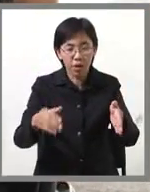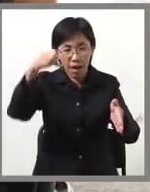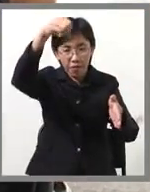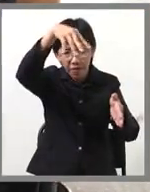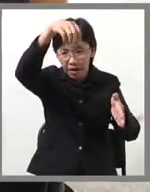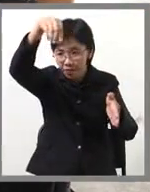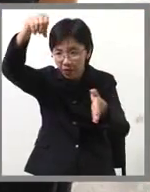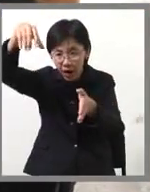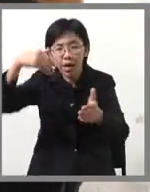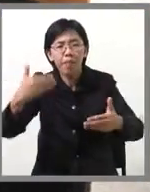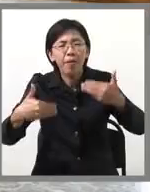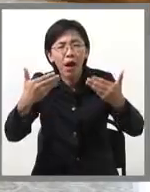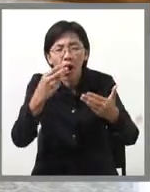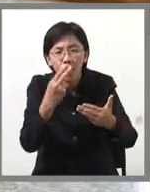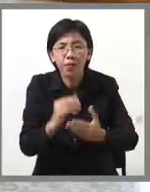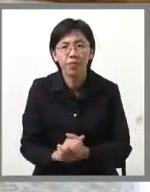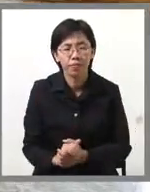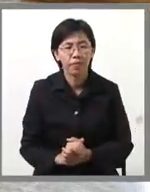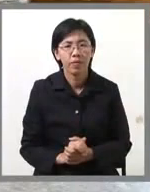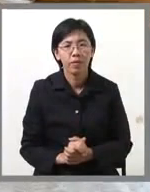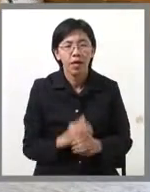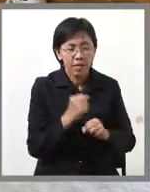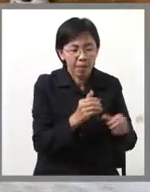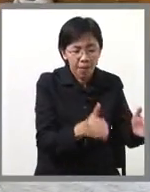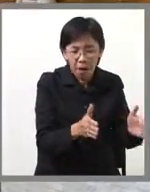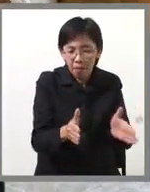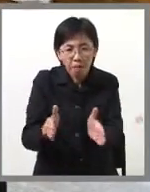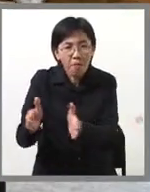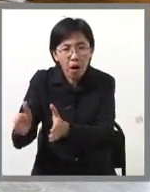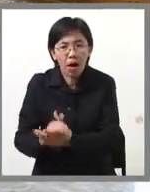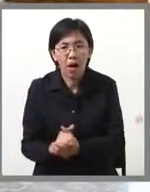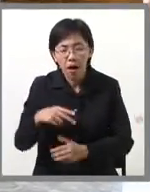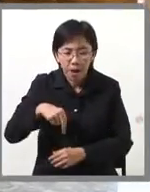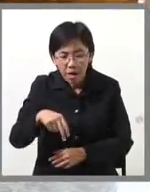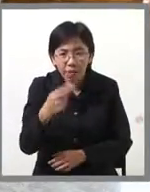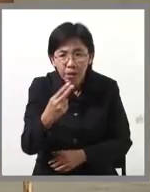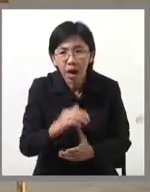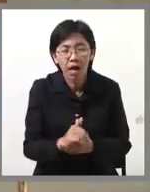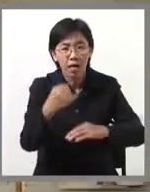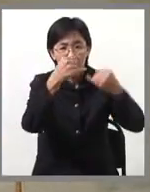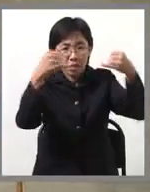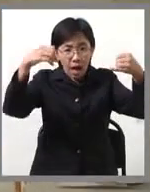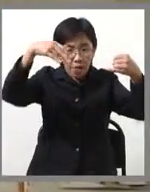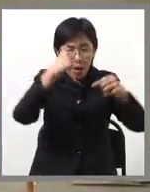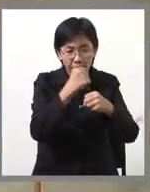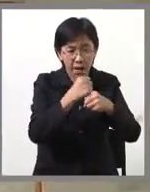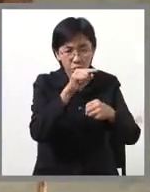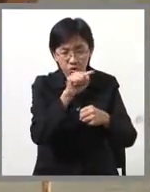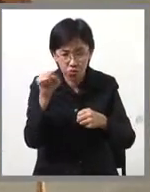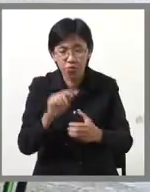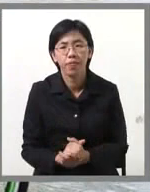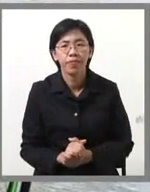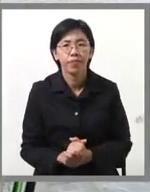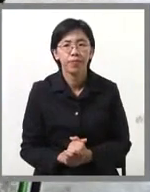องเป็นงานแสดงเนี่ย ต ู้ล็อกล็อกล็อกล็อกล็อกไปทำเดินไฟหมดแล้วนี่ก็คือแกนิกว่าไง